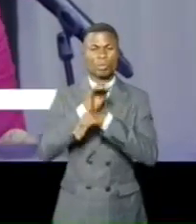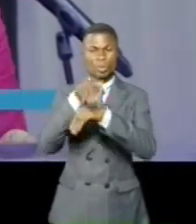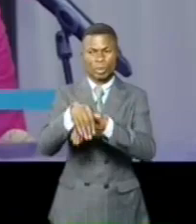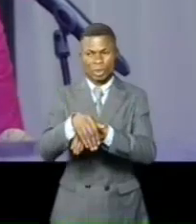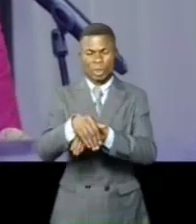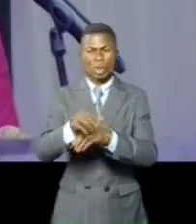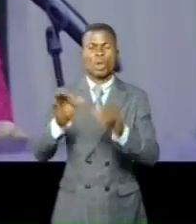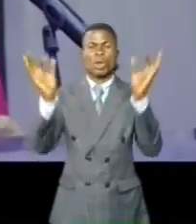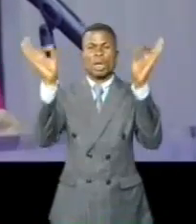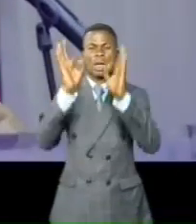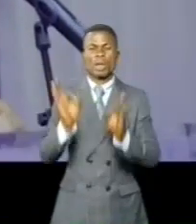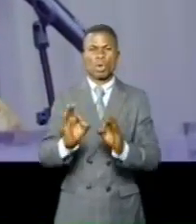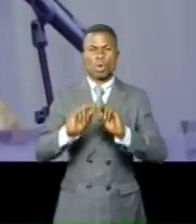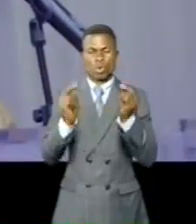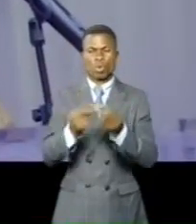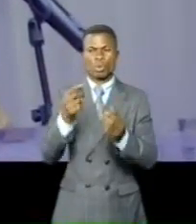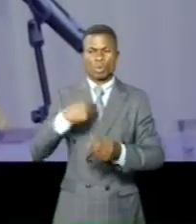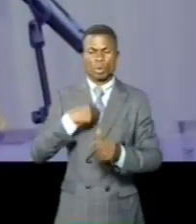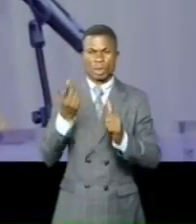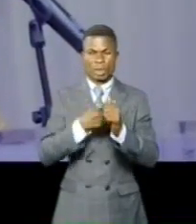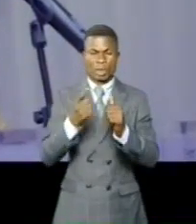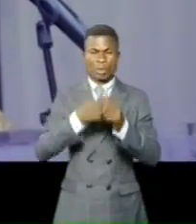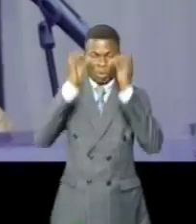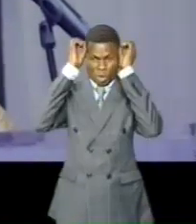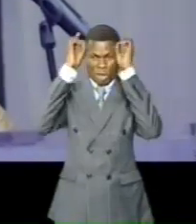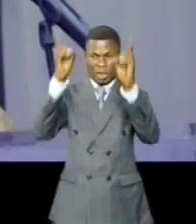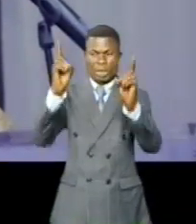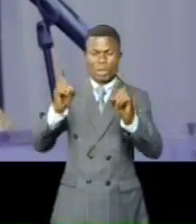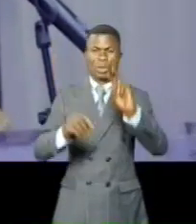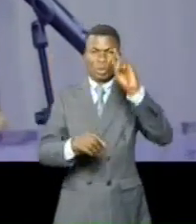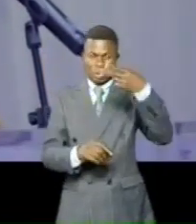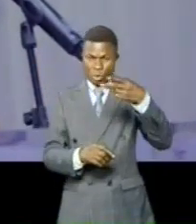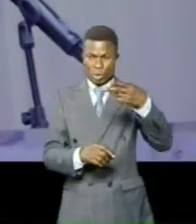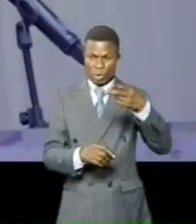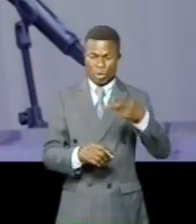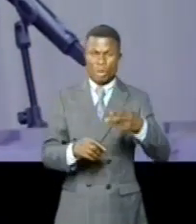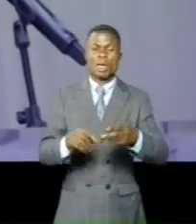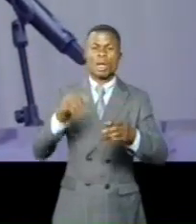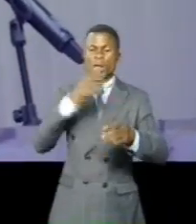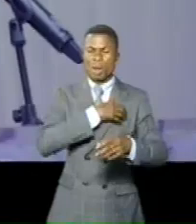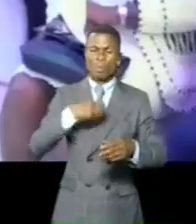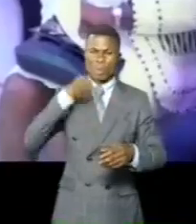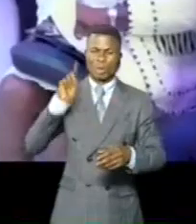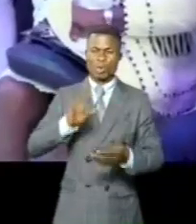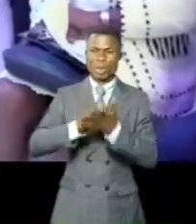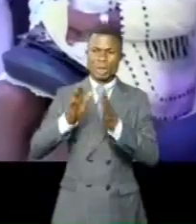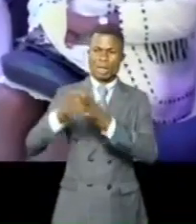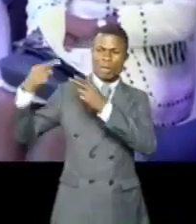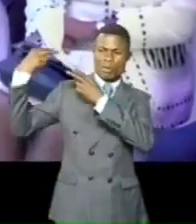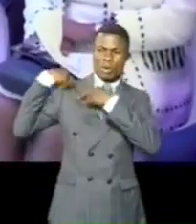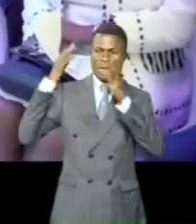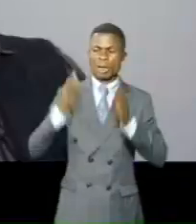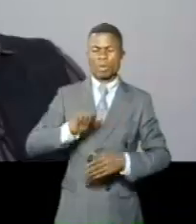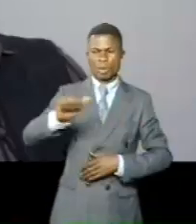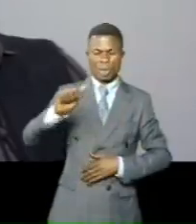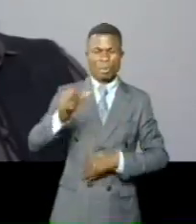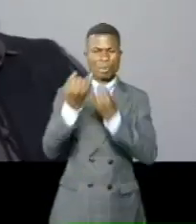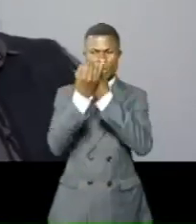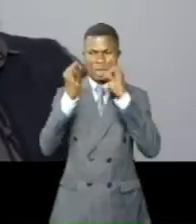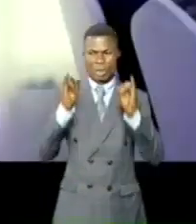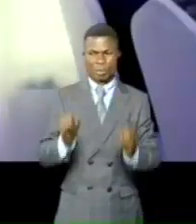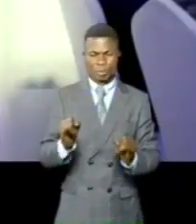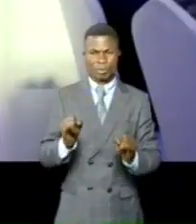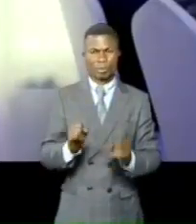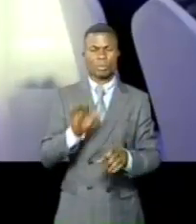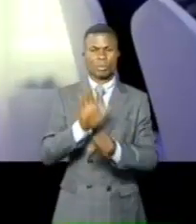de ma fondation. 1. L'éducation et 2. L'autonomisation des femmes. Que des personnalités présentes pour saluer